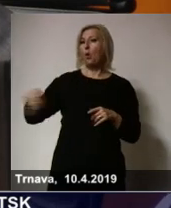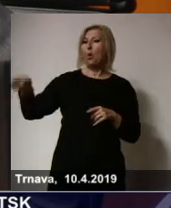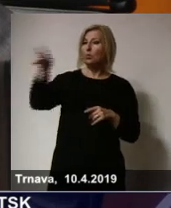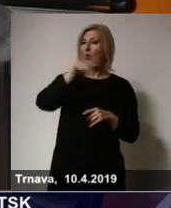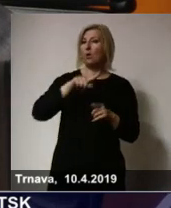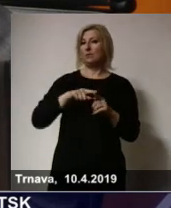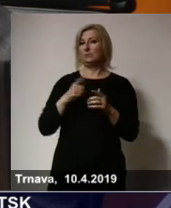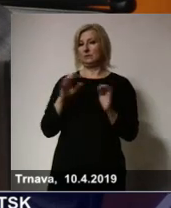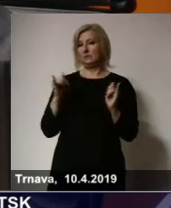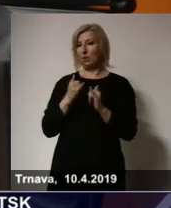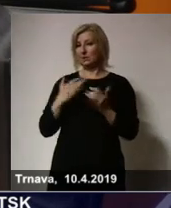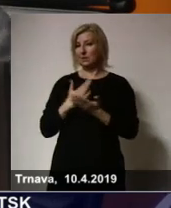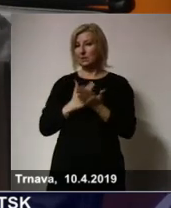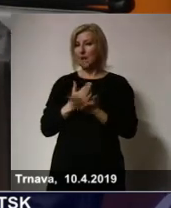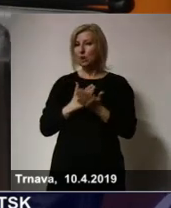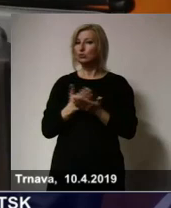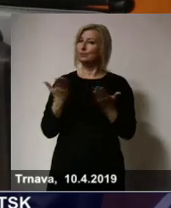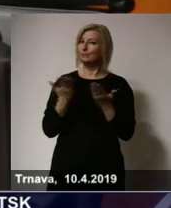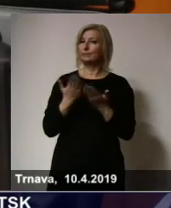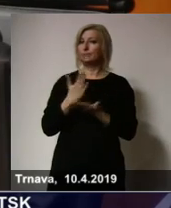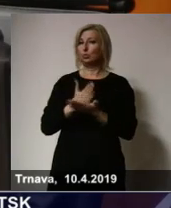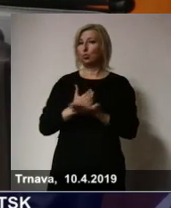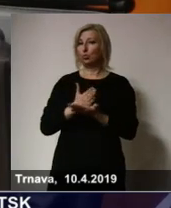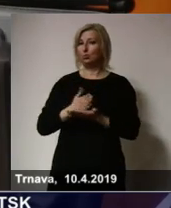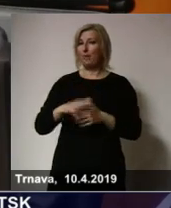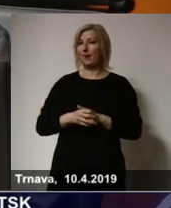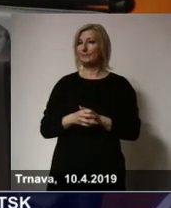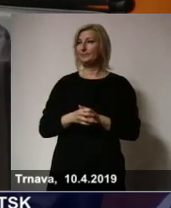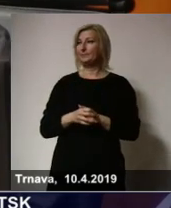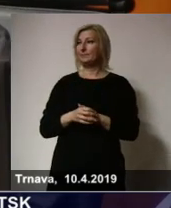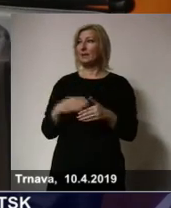zaslúžia adekvátnu službu. Nech sa páči.